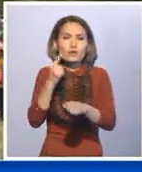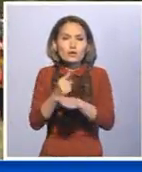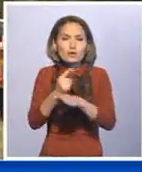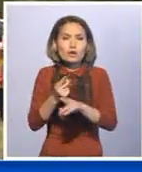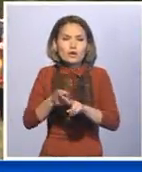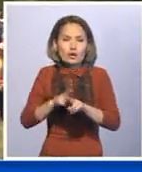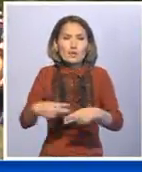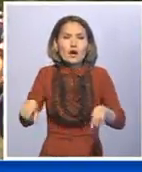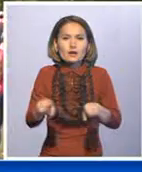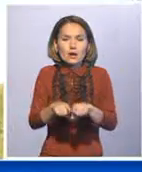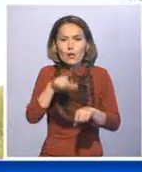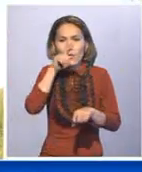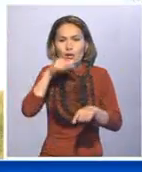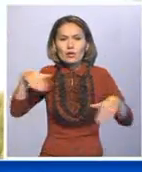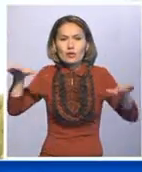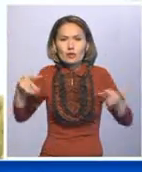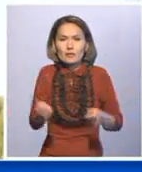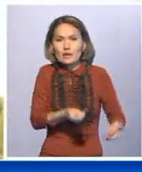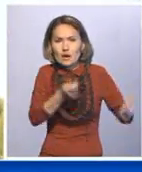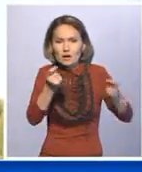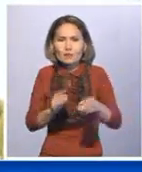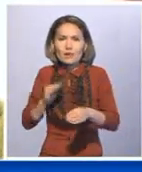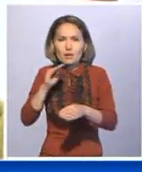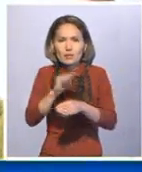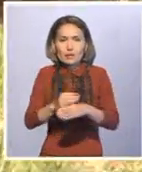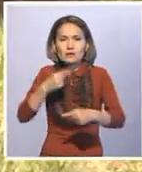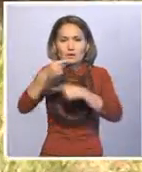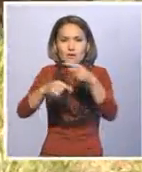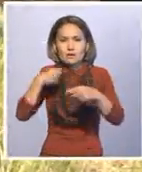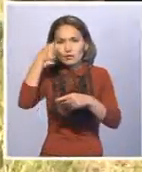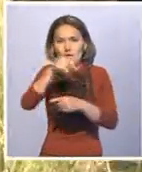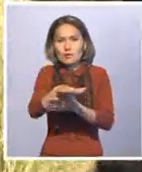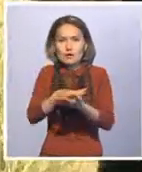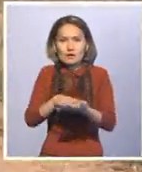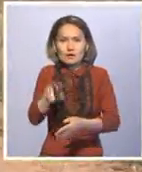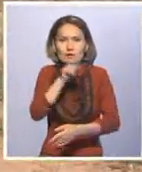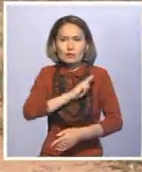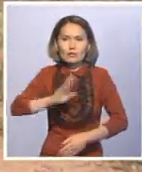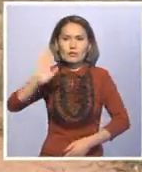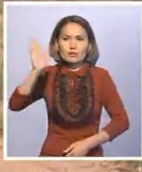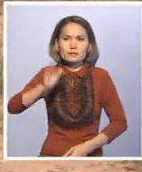аймақтың бірнеше ауданына қырғауыл жіберу жоспарда бар. Әлия Таласова, Бақытжан Едігеев, Қазақстан ұлттық телеарнасы, Ақтөбе.